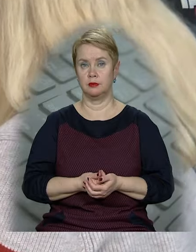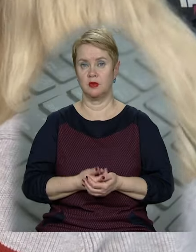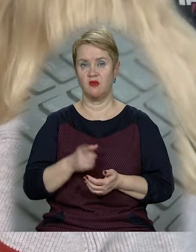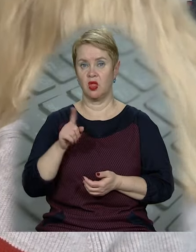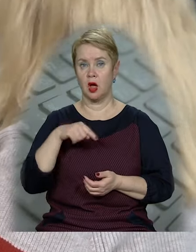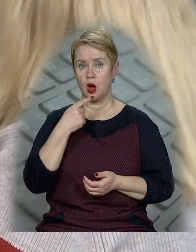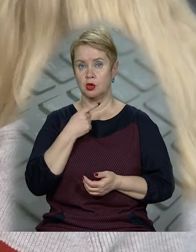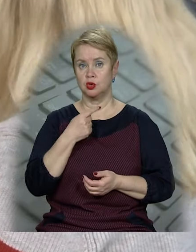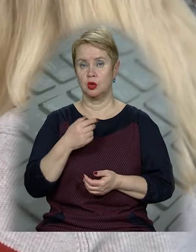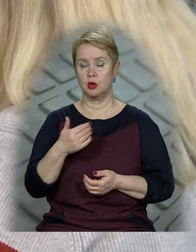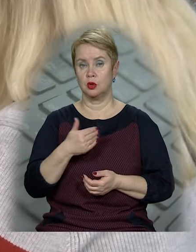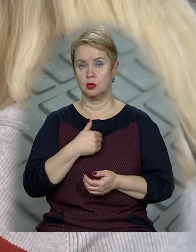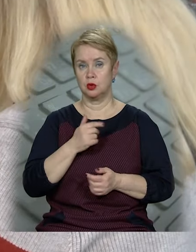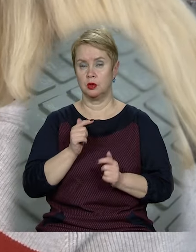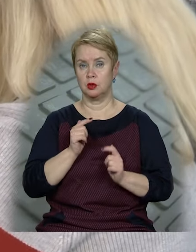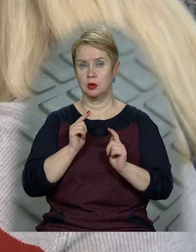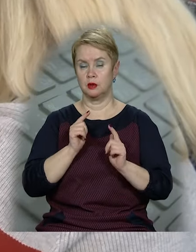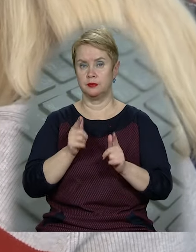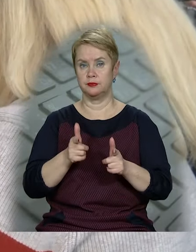Вона каже, що прописана тут.